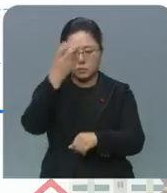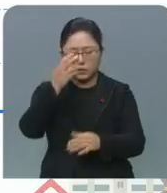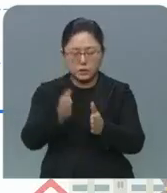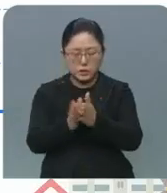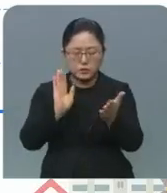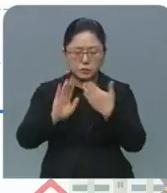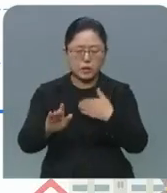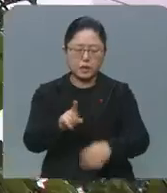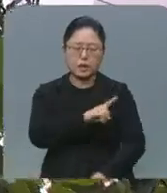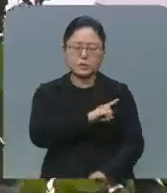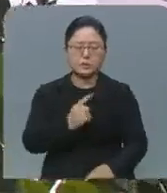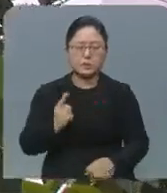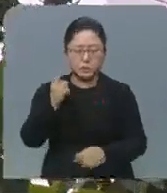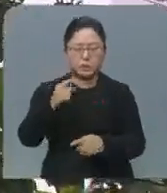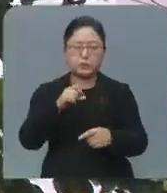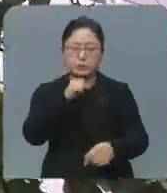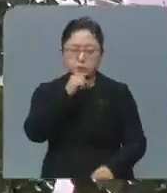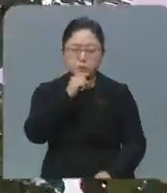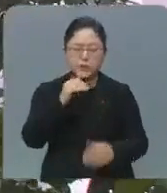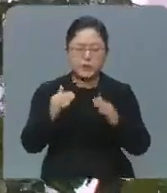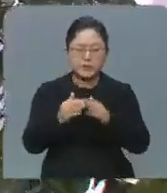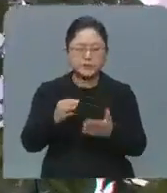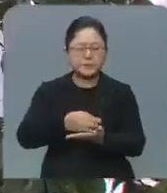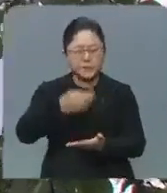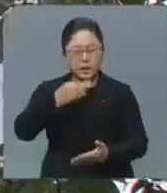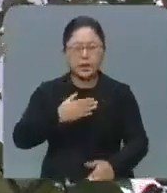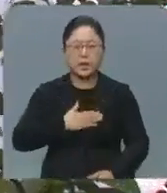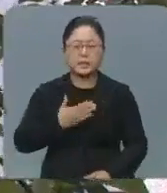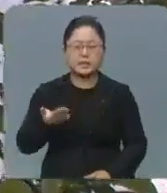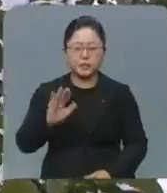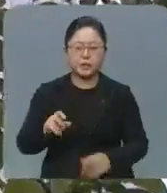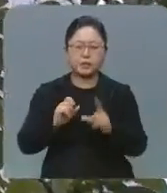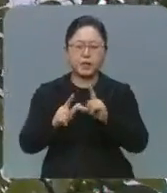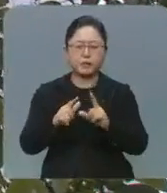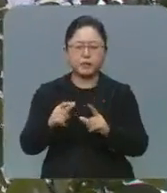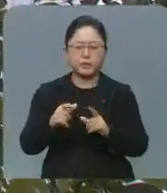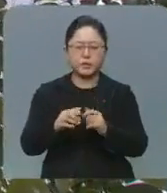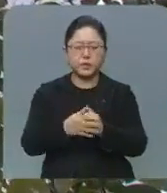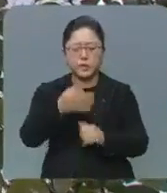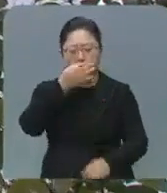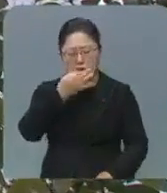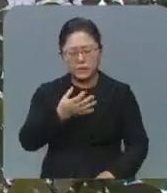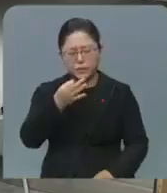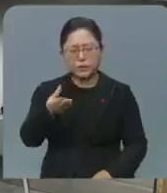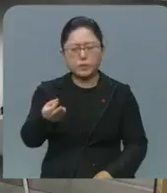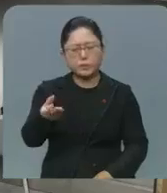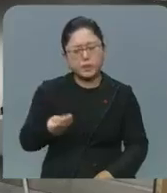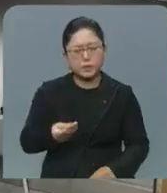수치를 기록했습니다. 집값이 높다는 걸 뻔히 알면서도 대부분 무리해서 매매에 나선 겁니다.